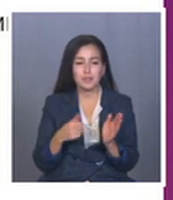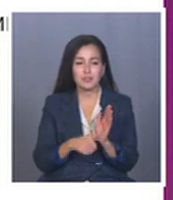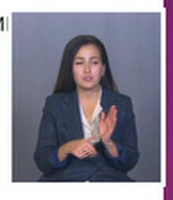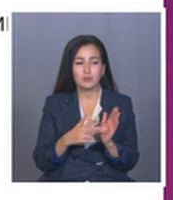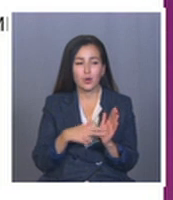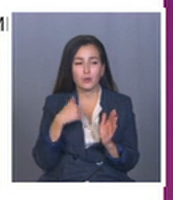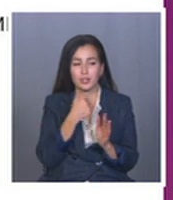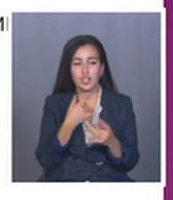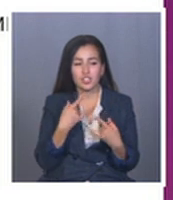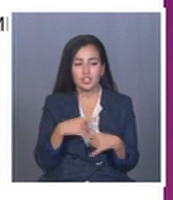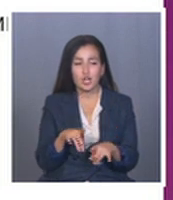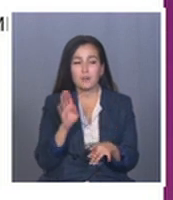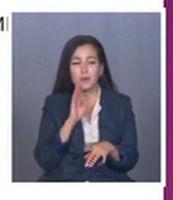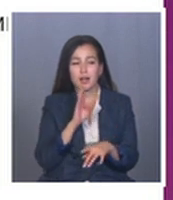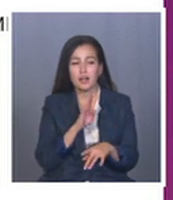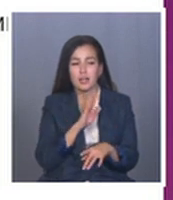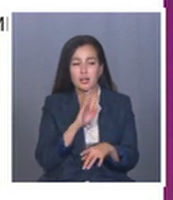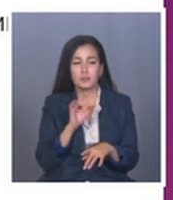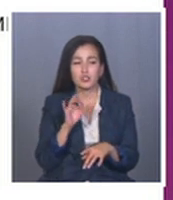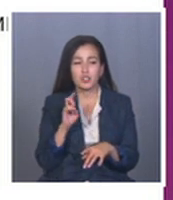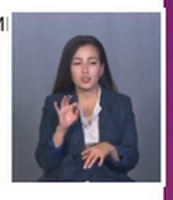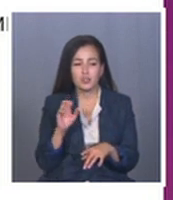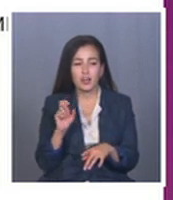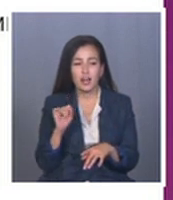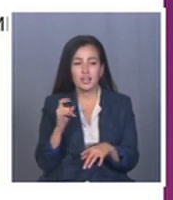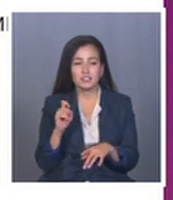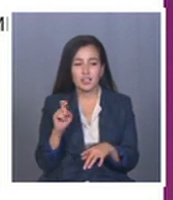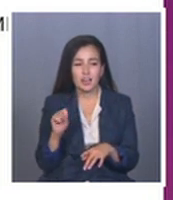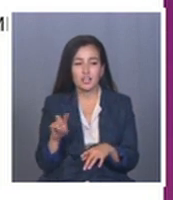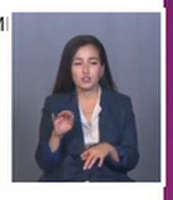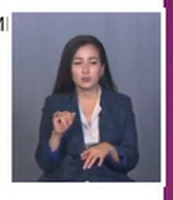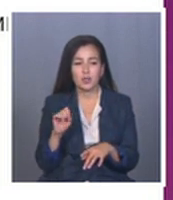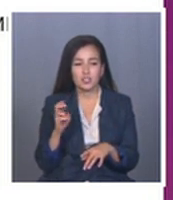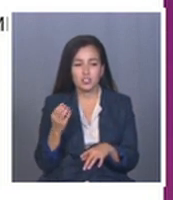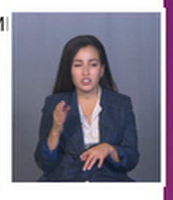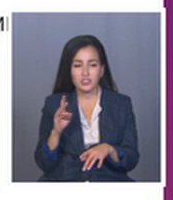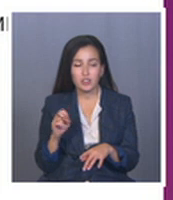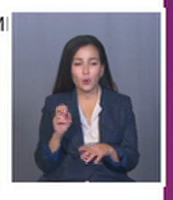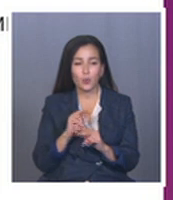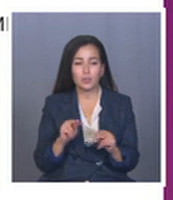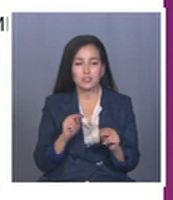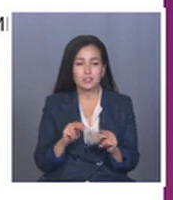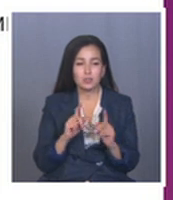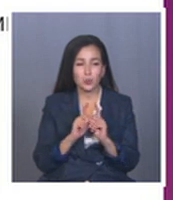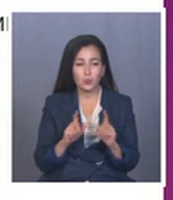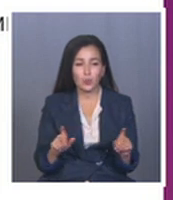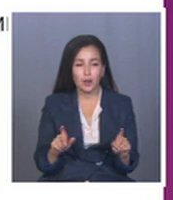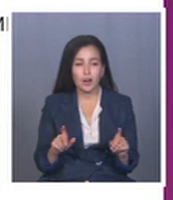1968 года рождения. Мать Бижанова Айзахан Жумашевна, учитель начальных классов,